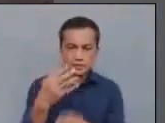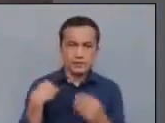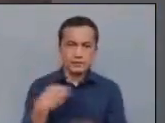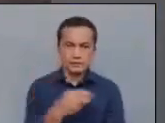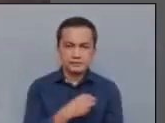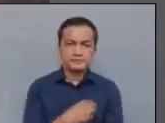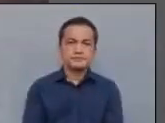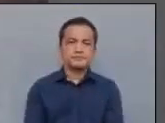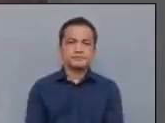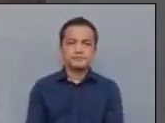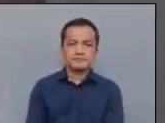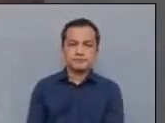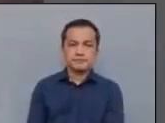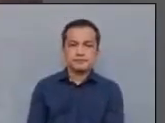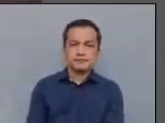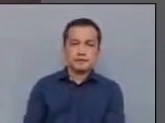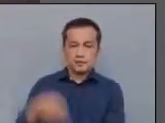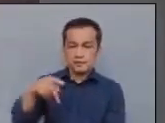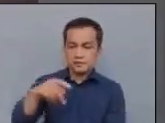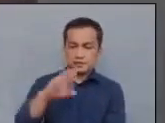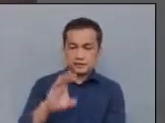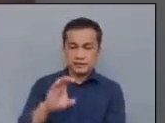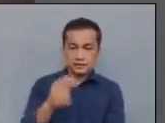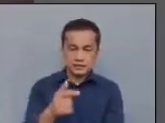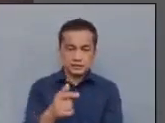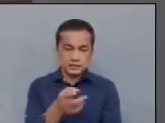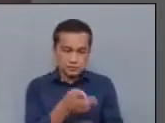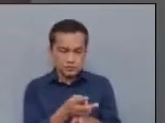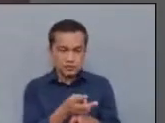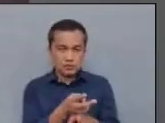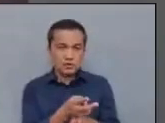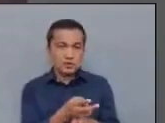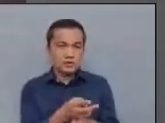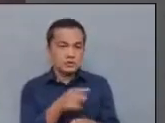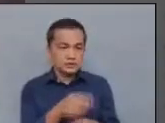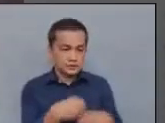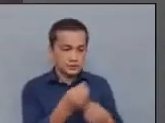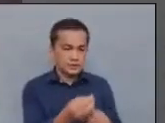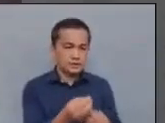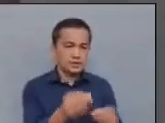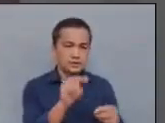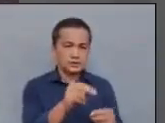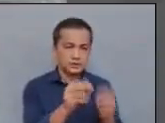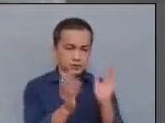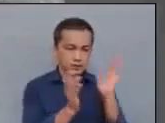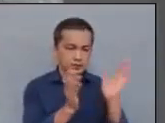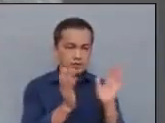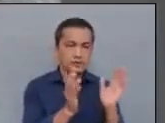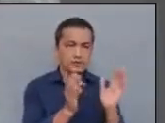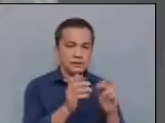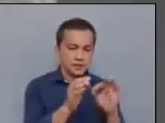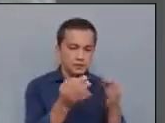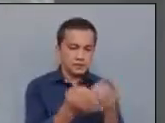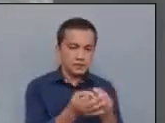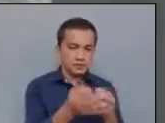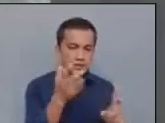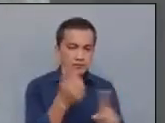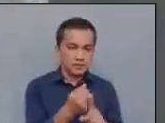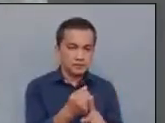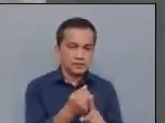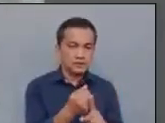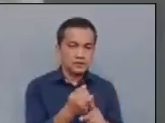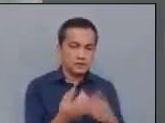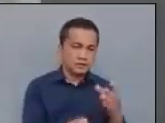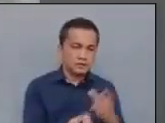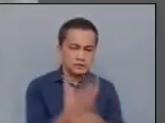Nakatutok din ang Philippine Coast Guard Station Sorsogon sa pagbibigyan ng kinakailangan serbisyo sa mga pamilya apektado na aktibidad ng Mount